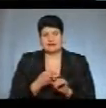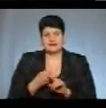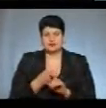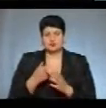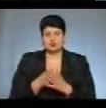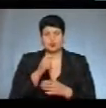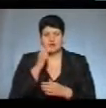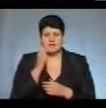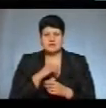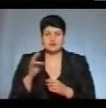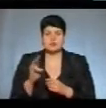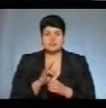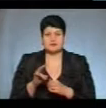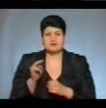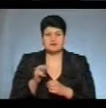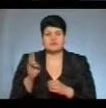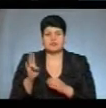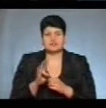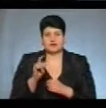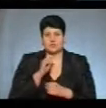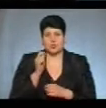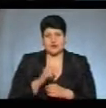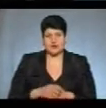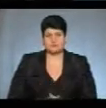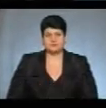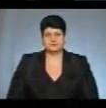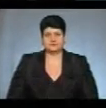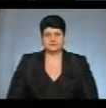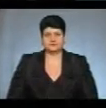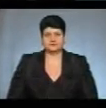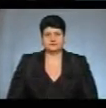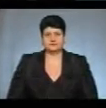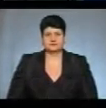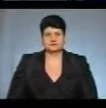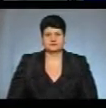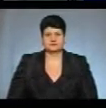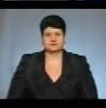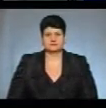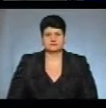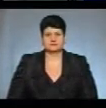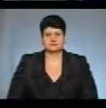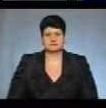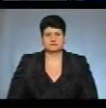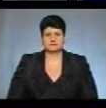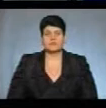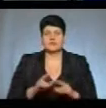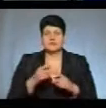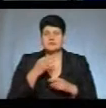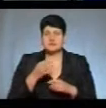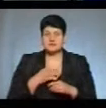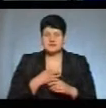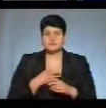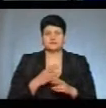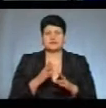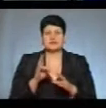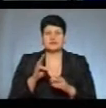Української церкви, до Православної церкви України. Марта Журавель, Андрій Прокопів. Новини. Як нам повідомив настоятель